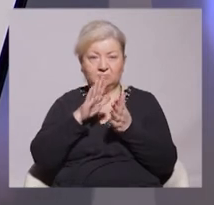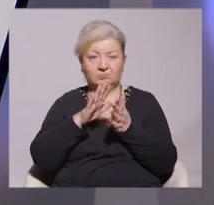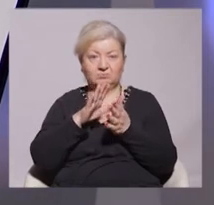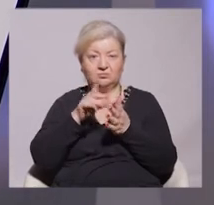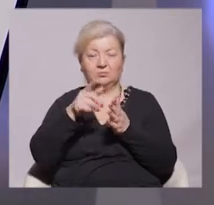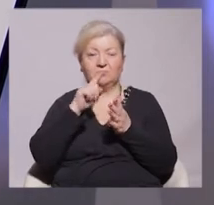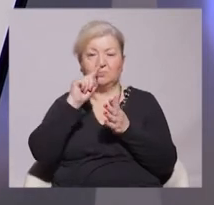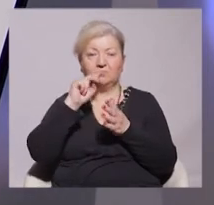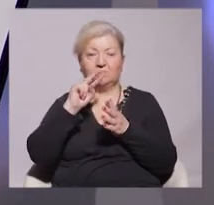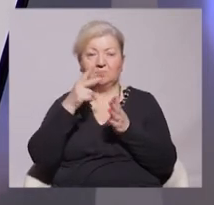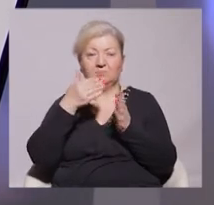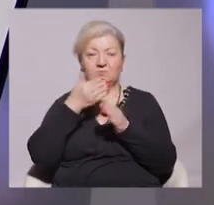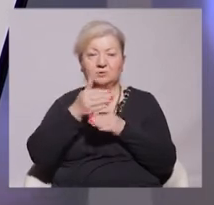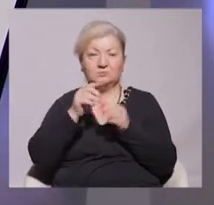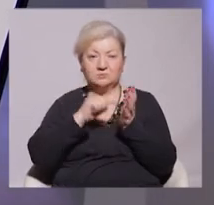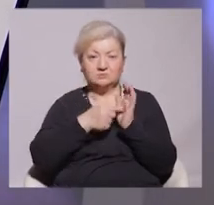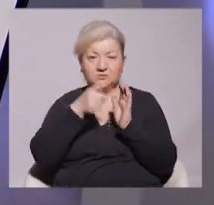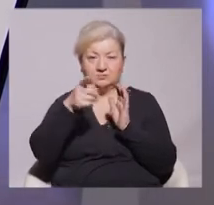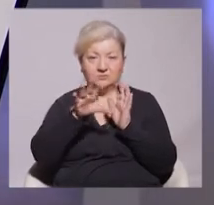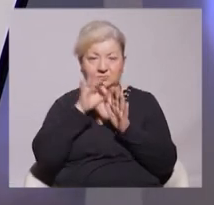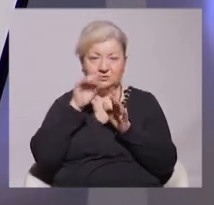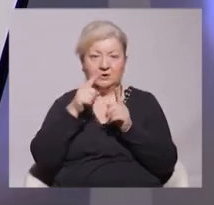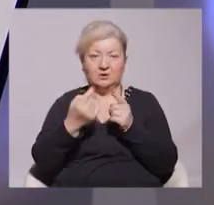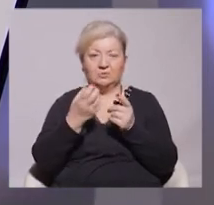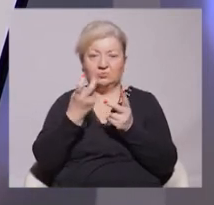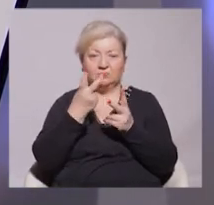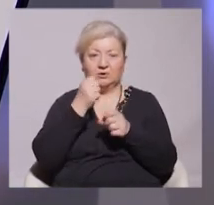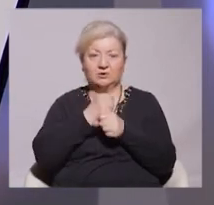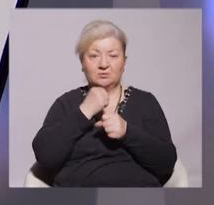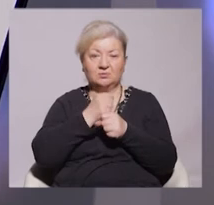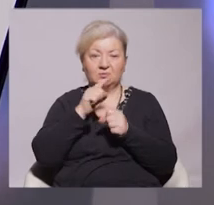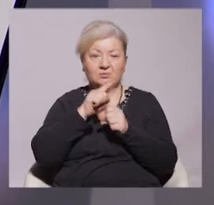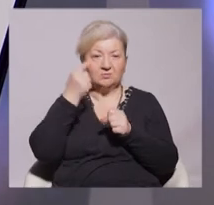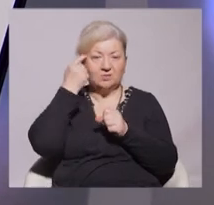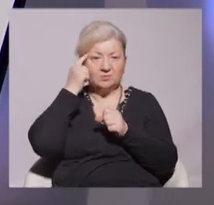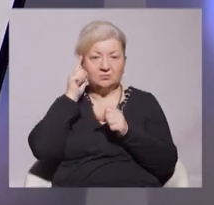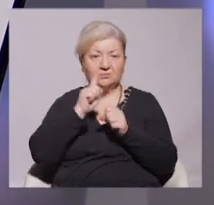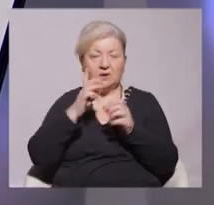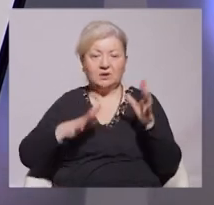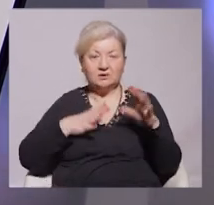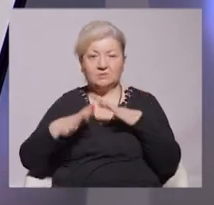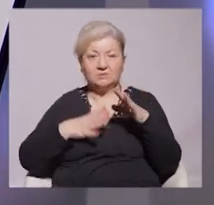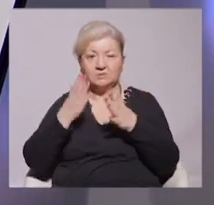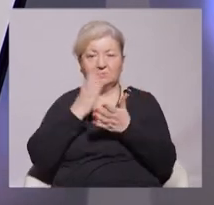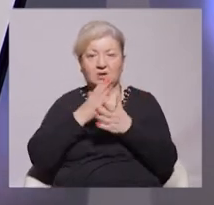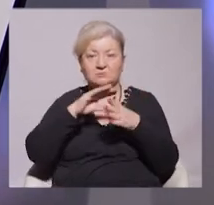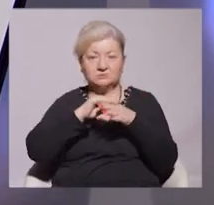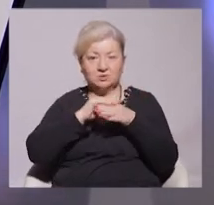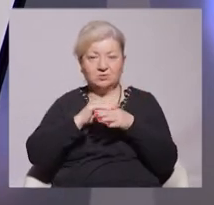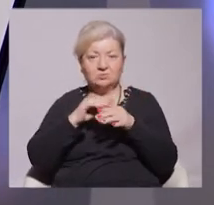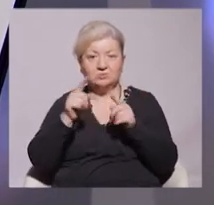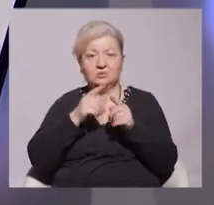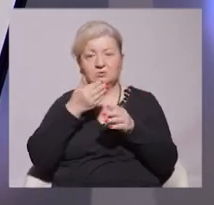შემდეგი წერტილი. ახლა კი ერთადერთი რაც უნდა გავაკეთოთ, დავფიქრდეთ, თუ რა ენერგიები აქვს ხეულს აქ